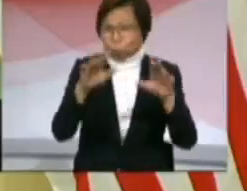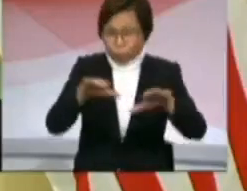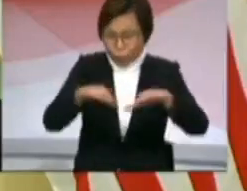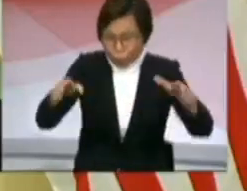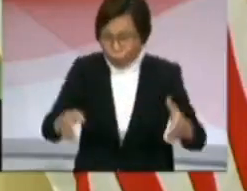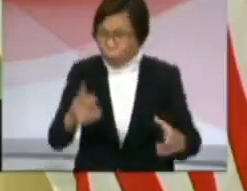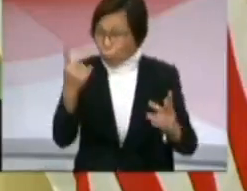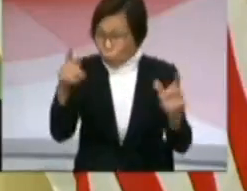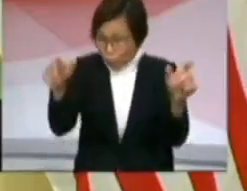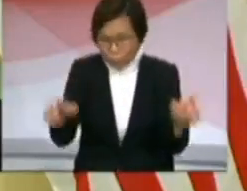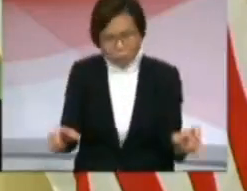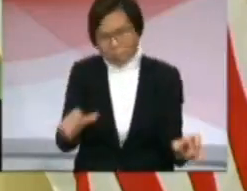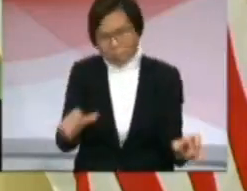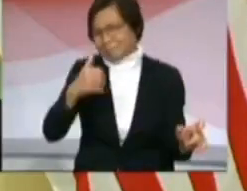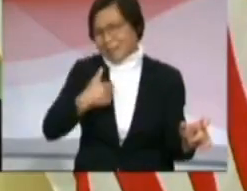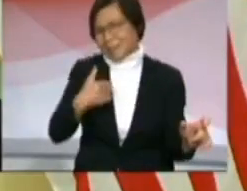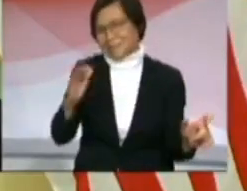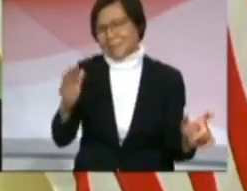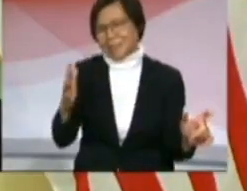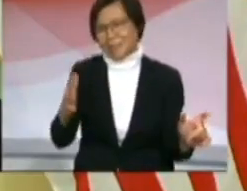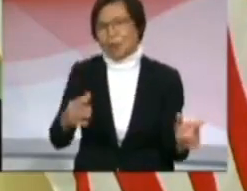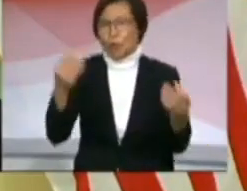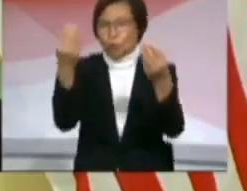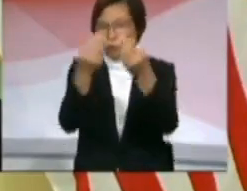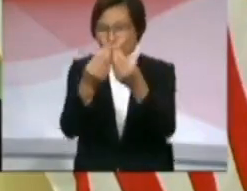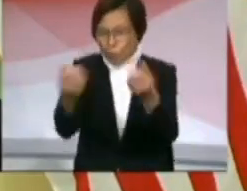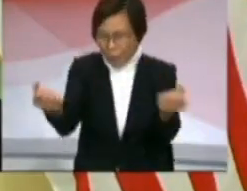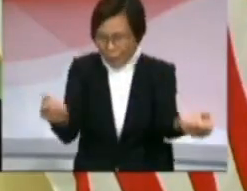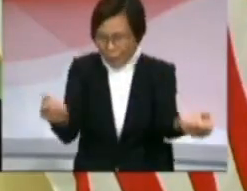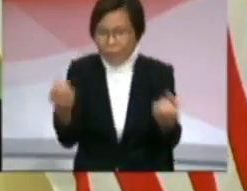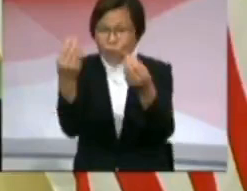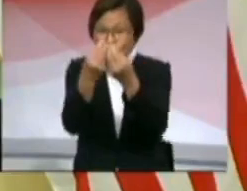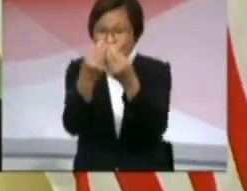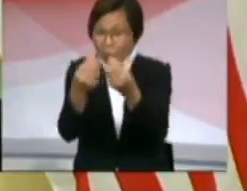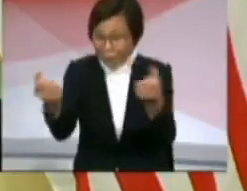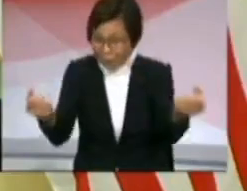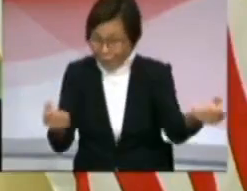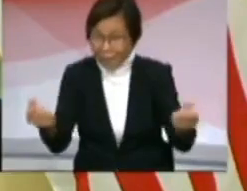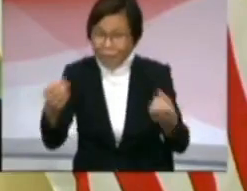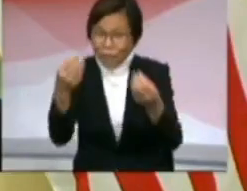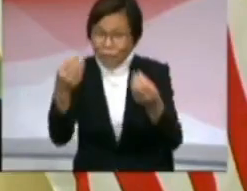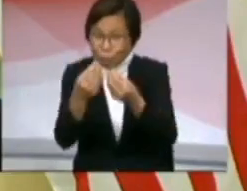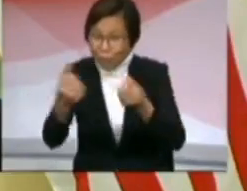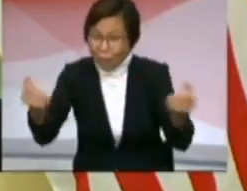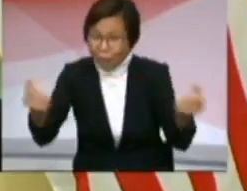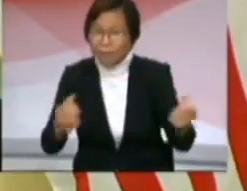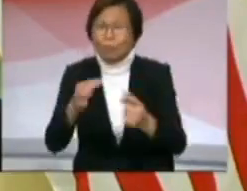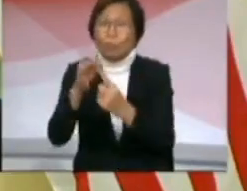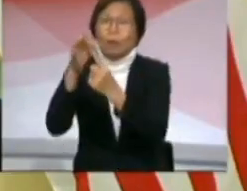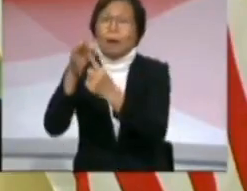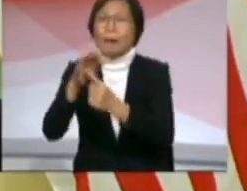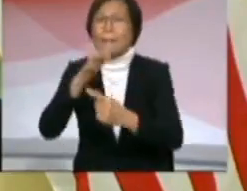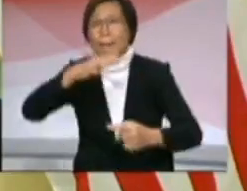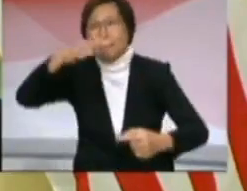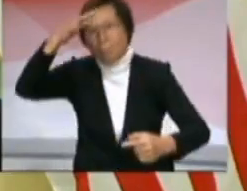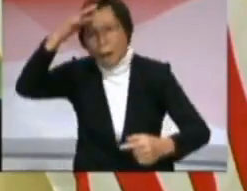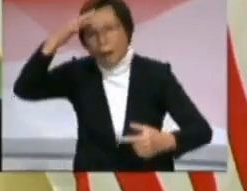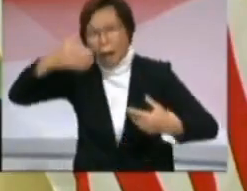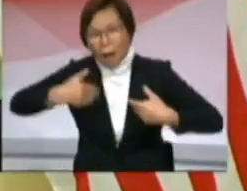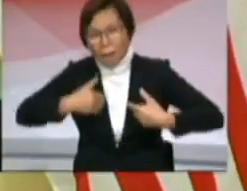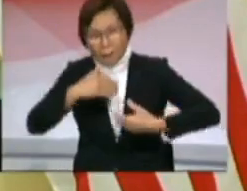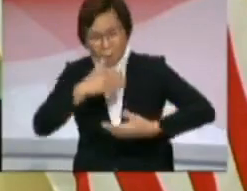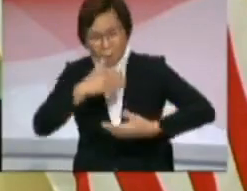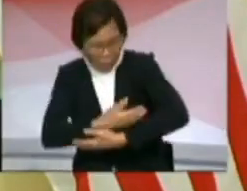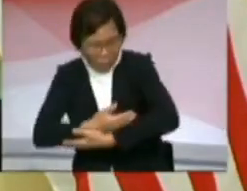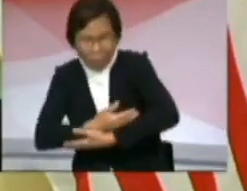jumlah kenderaan juga yang menimbulkan isu, terutamanya yang melibatkan ibu bapa yang mempunyai